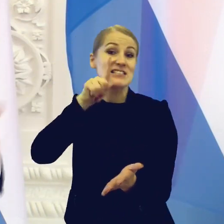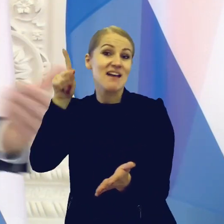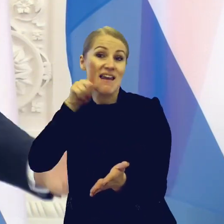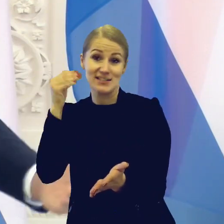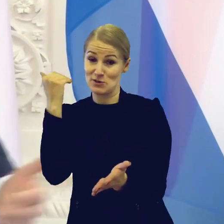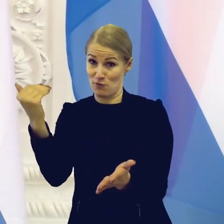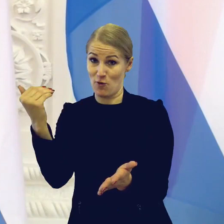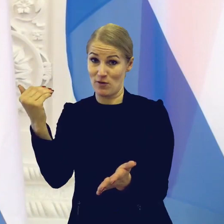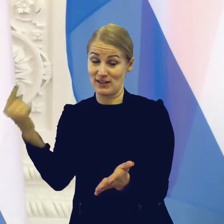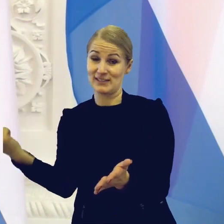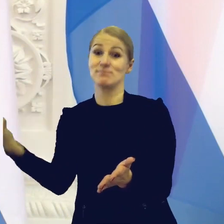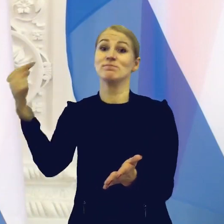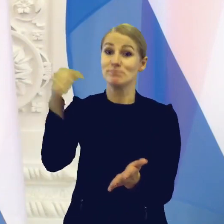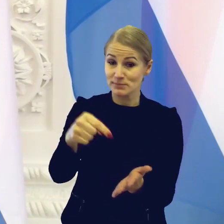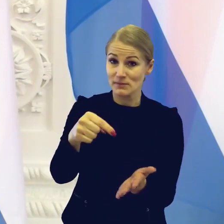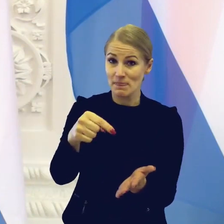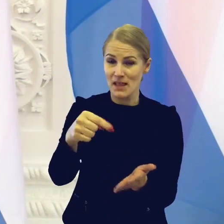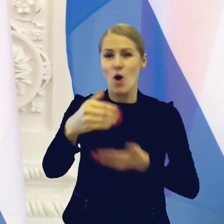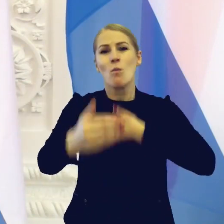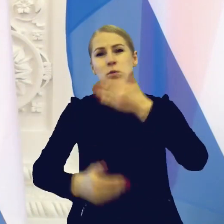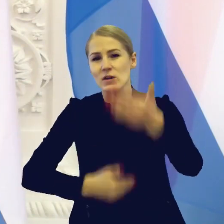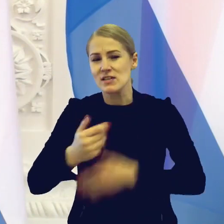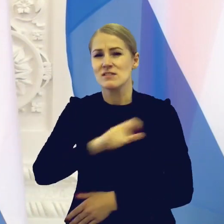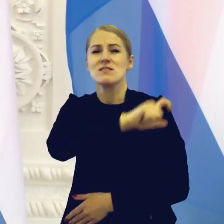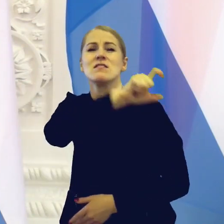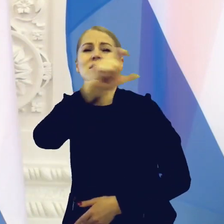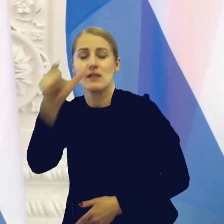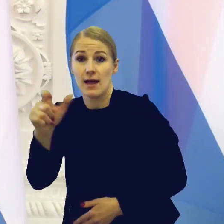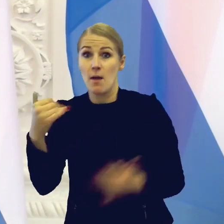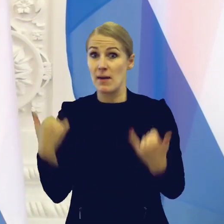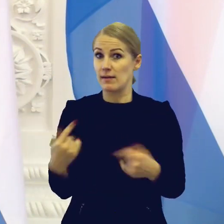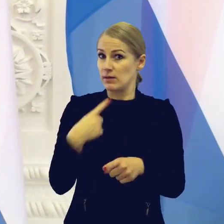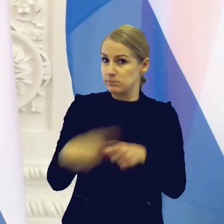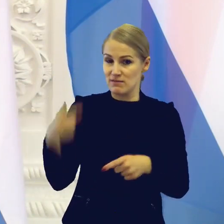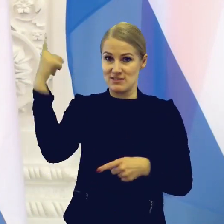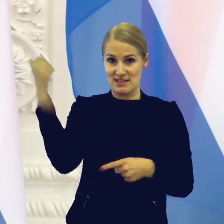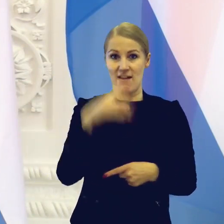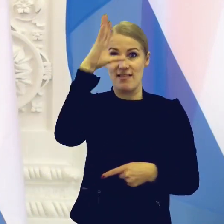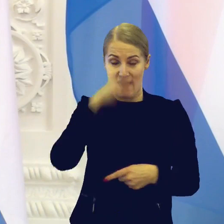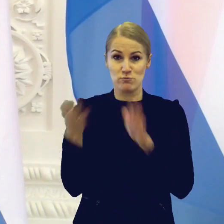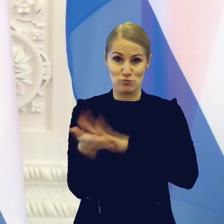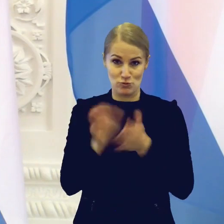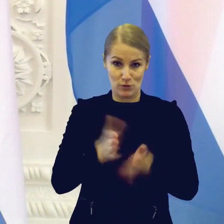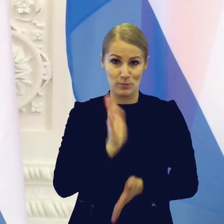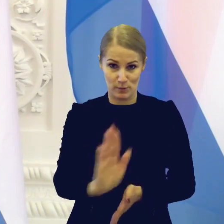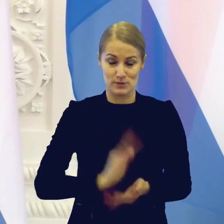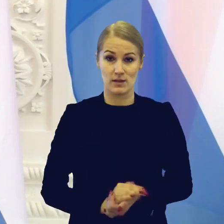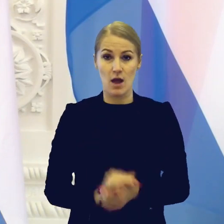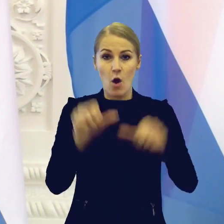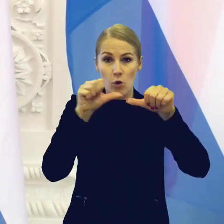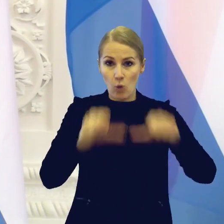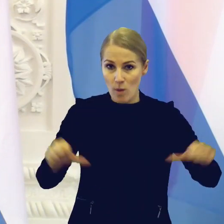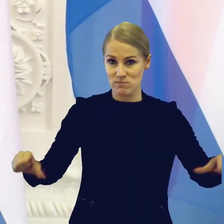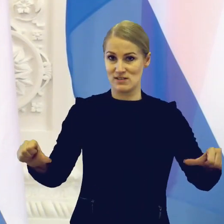Zelenskio. Paprastai tas procesas užtrunka gerokai ilgiau, šį kartą bus nagrinėjama tik tai per savaitę. Ir kai tik tai komisija